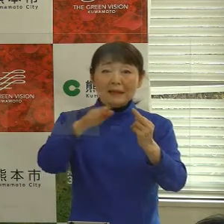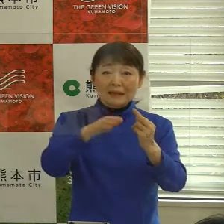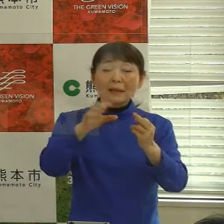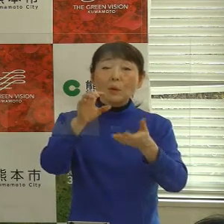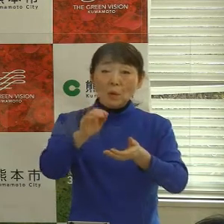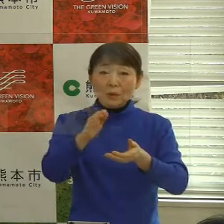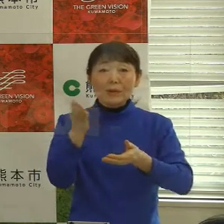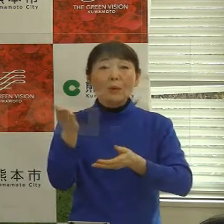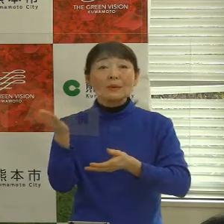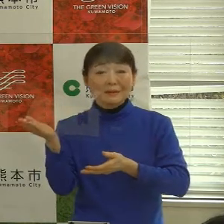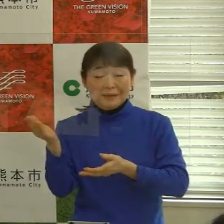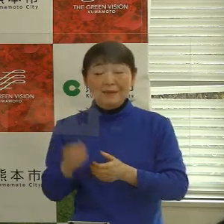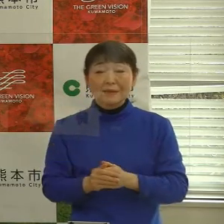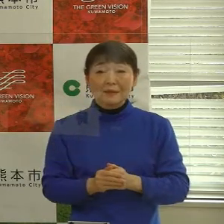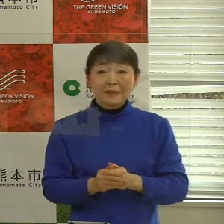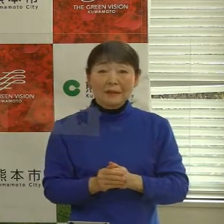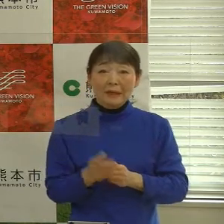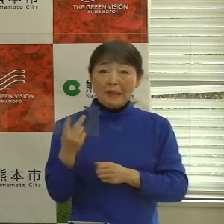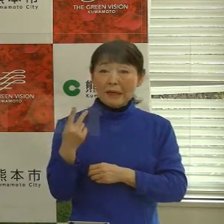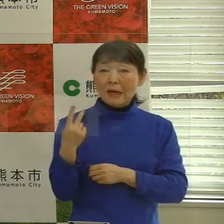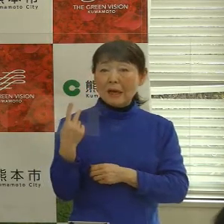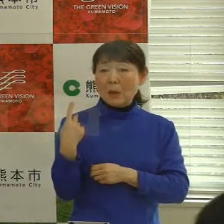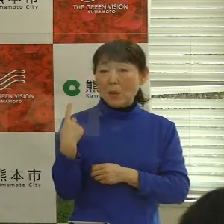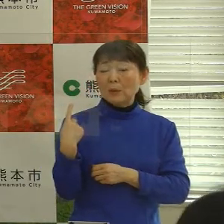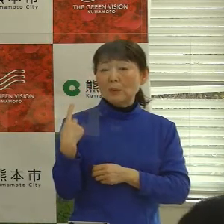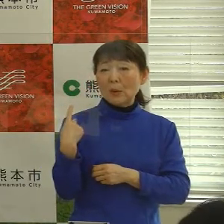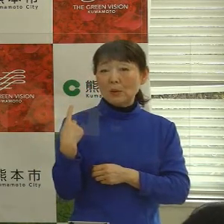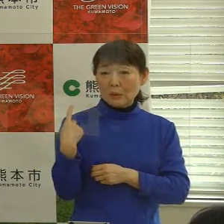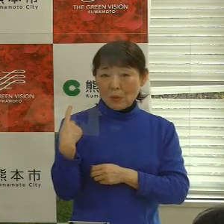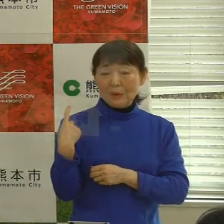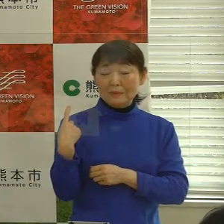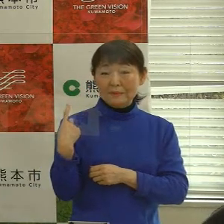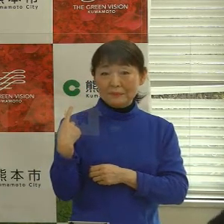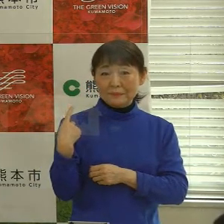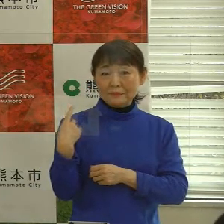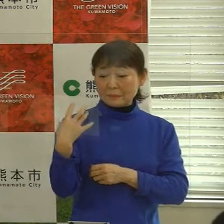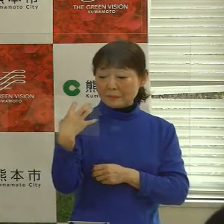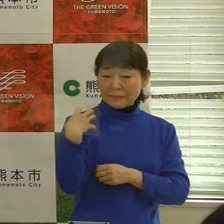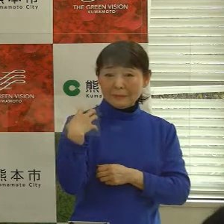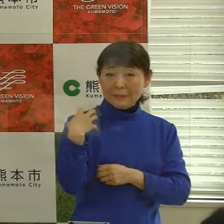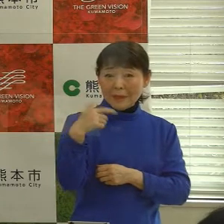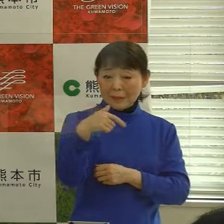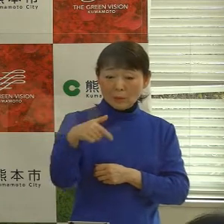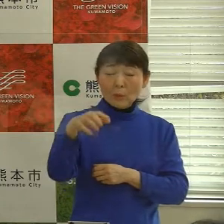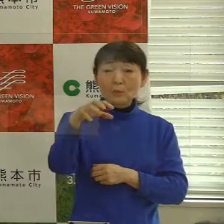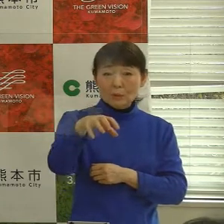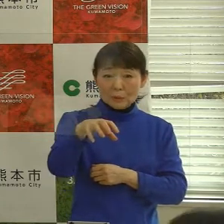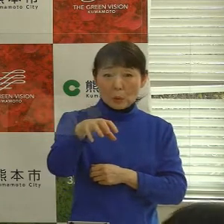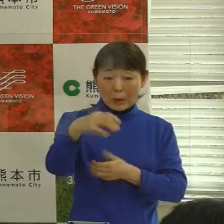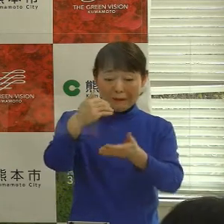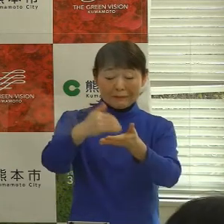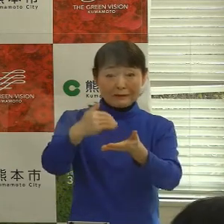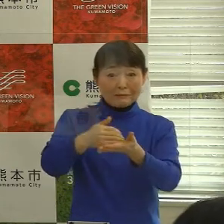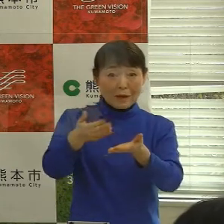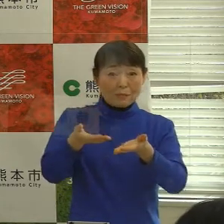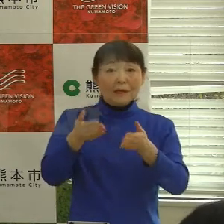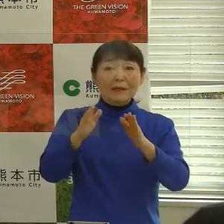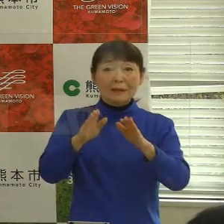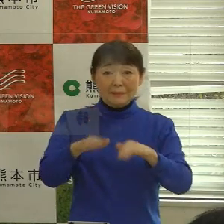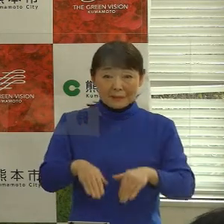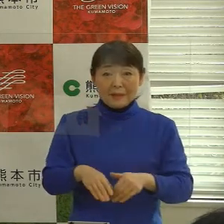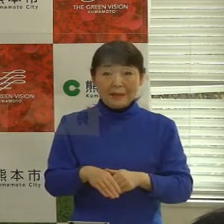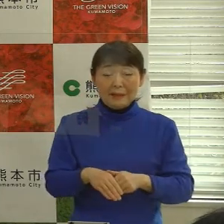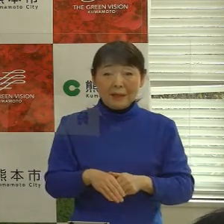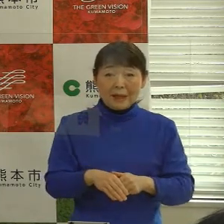どうぞ。 まず一昨日23日に担当部署からべく説明があったんですけれども、その